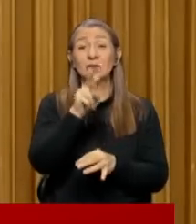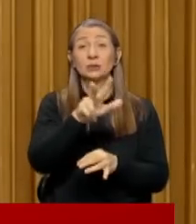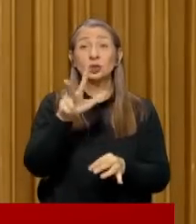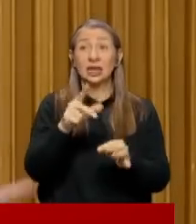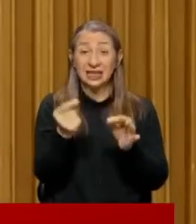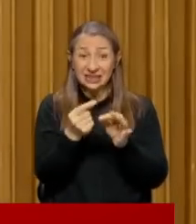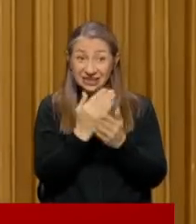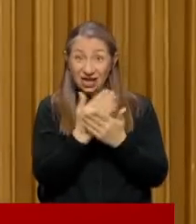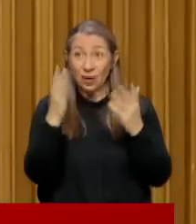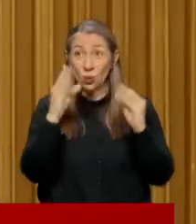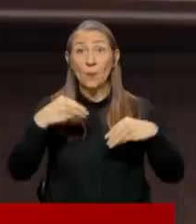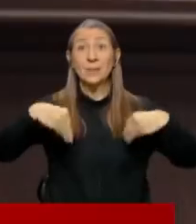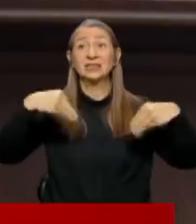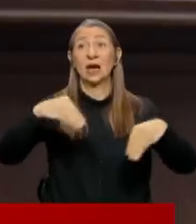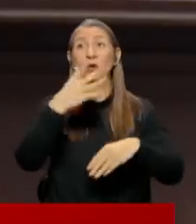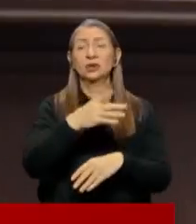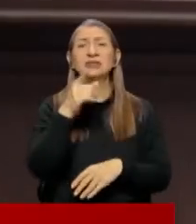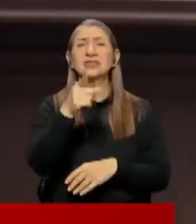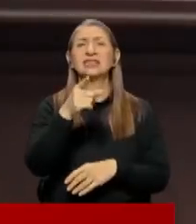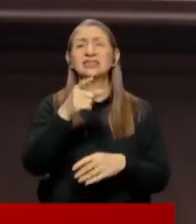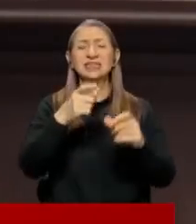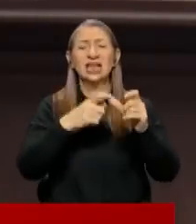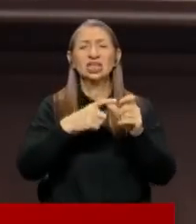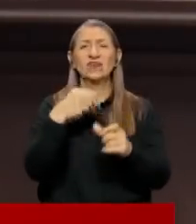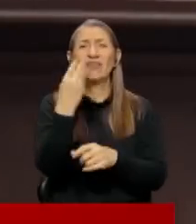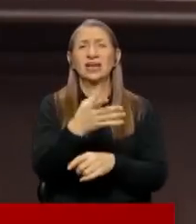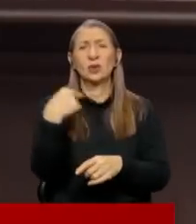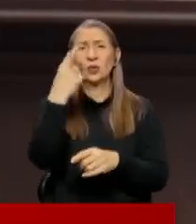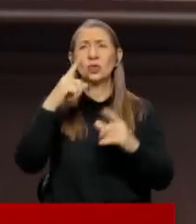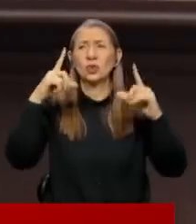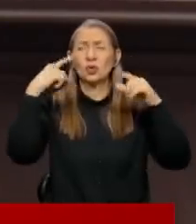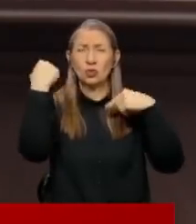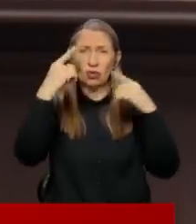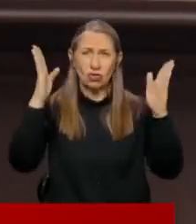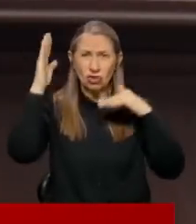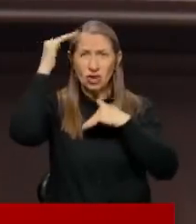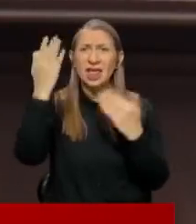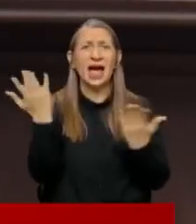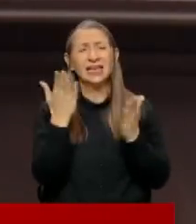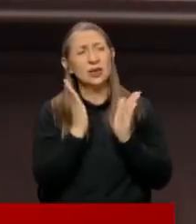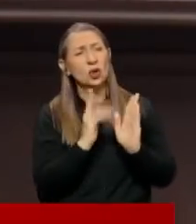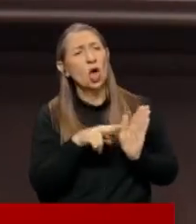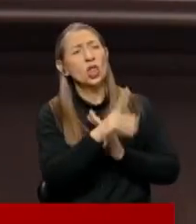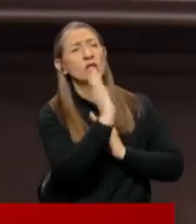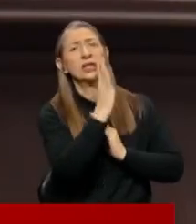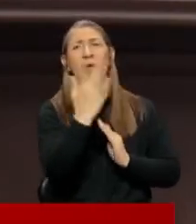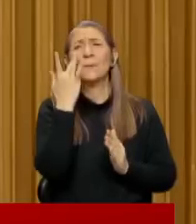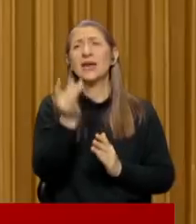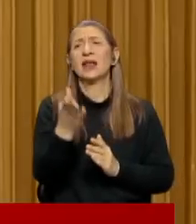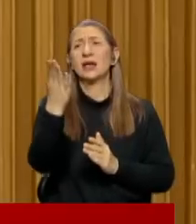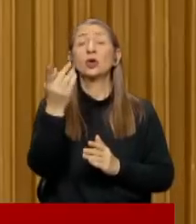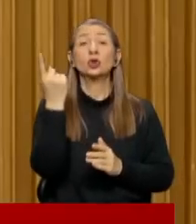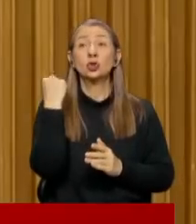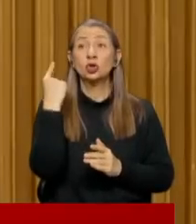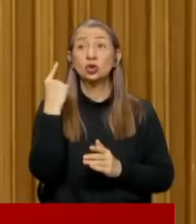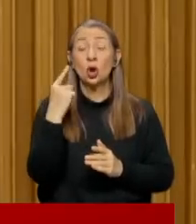2023'te tutturacağım diye pazarlıyor. Sen Saraçhane'de verdiğin görüntüyle zaten hangi istikamete gittiğini ortaya koyuyorsun.